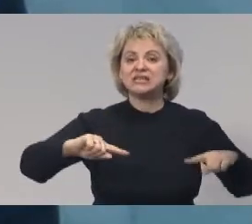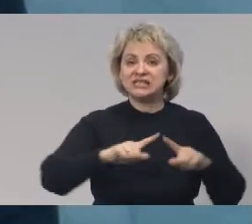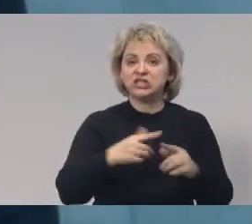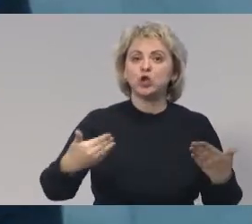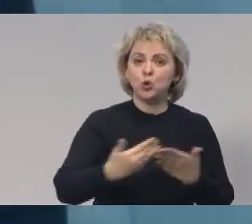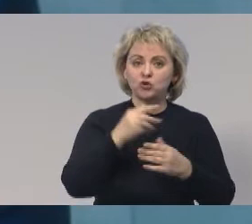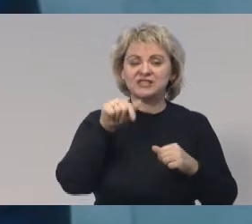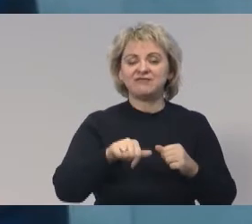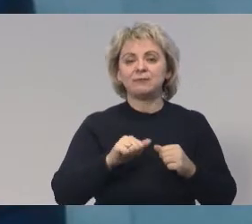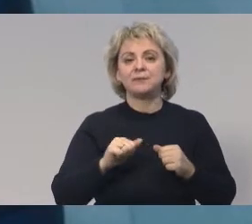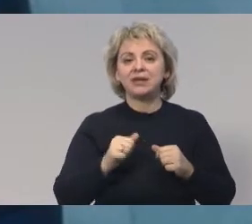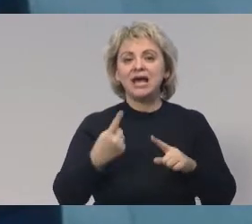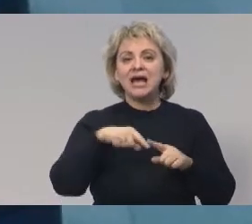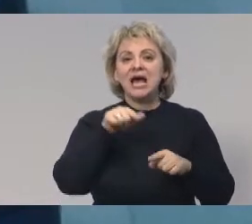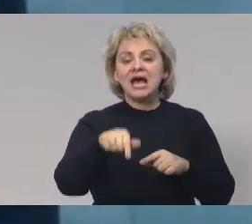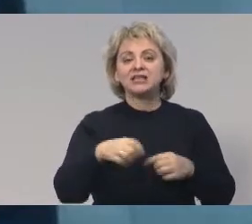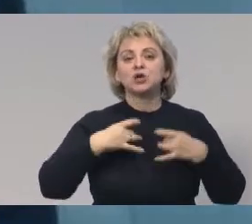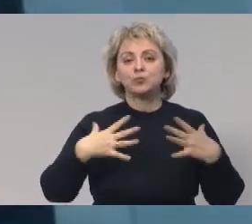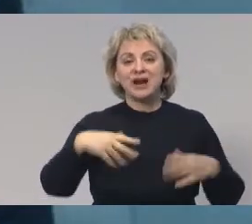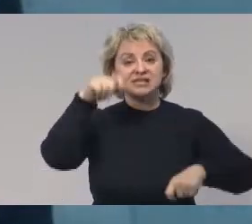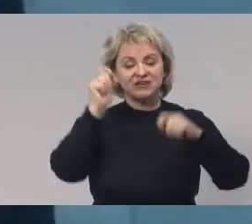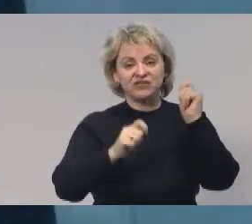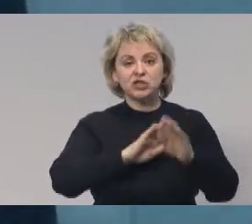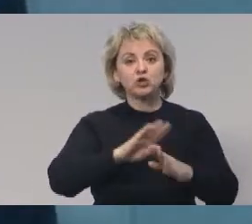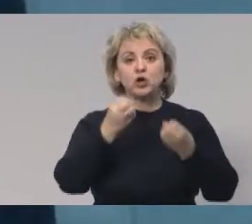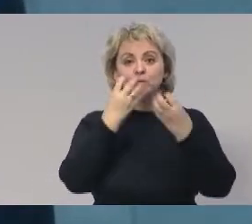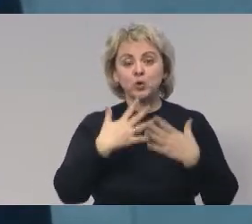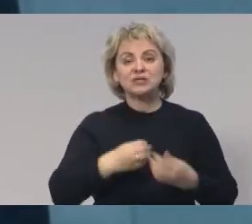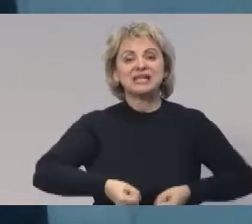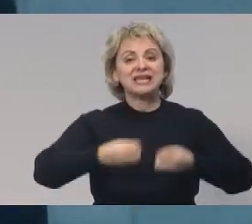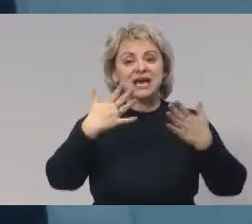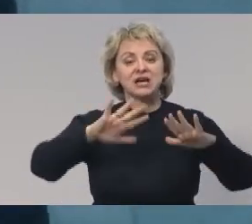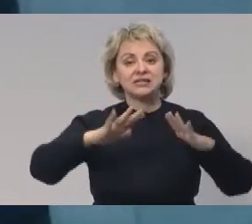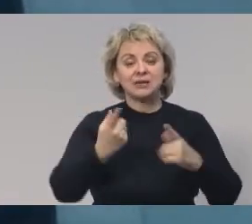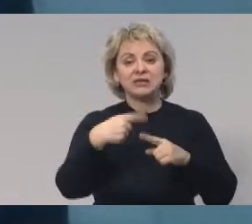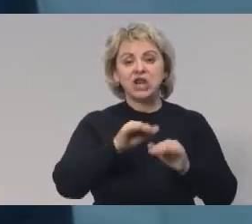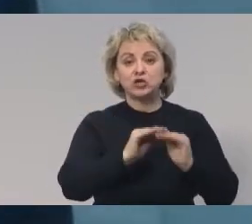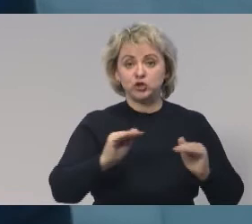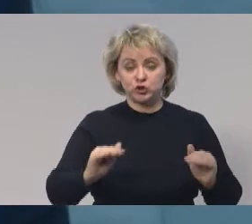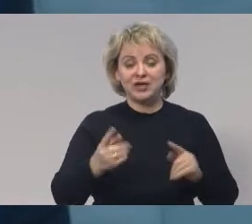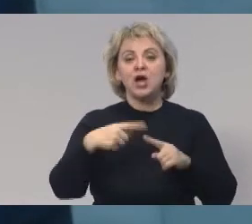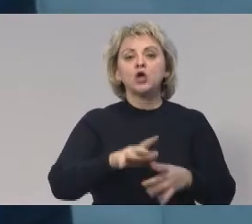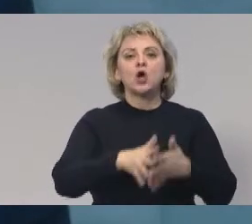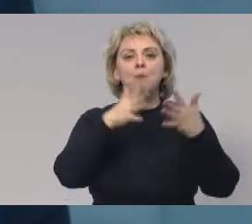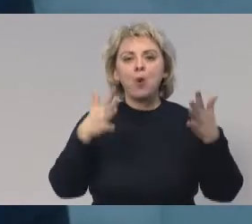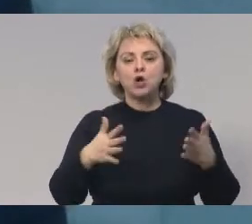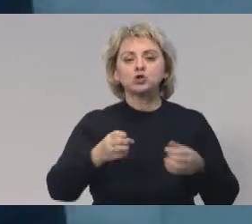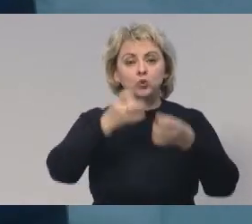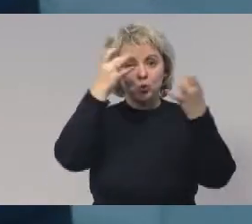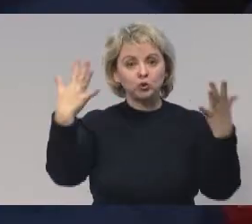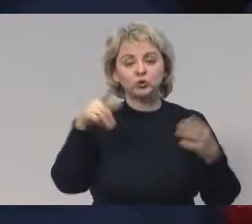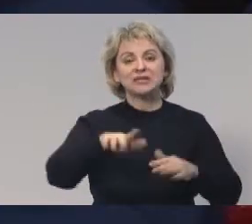техническими новшествами. Этот праздник и фестиваль – не просто яркое событие для детей, это большое